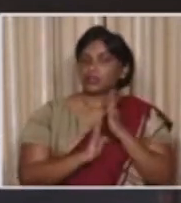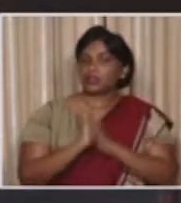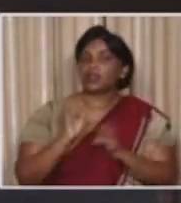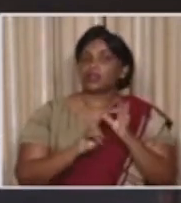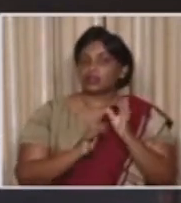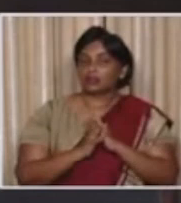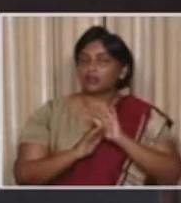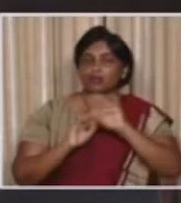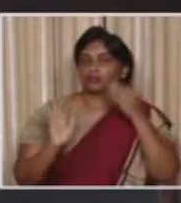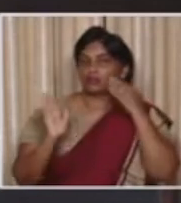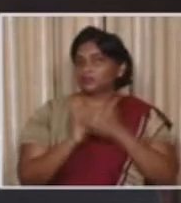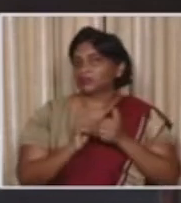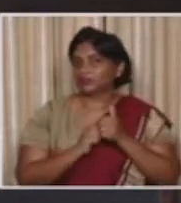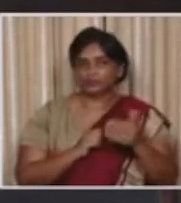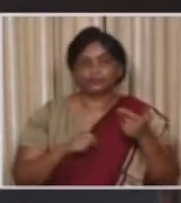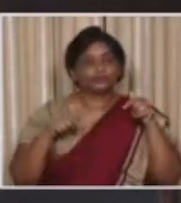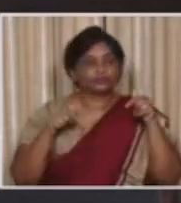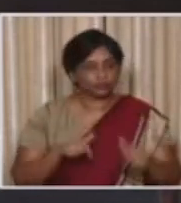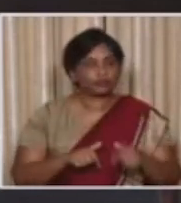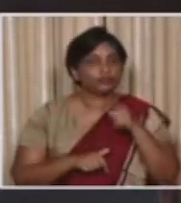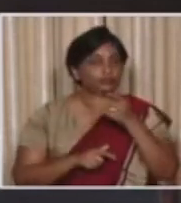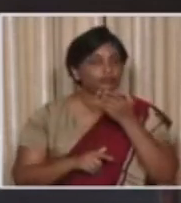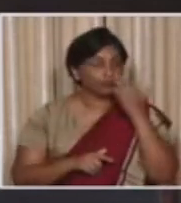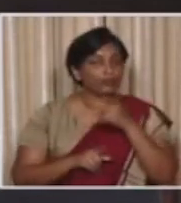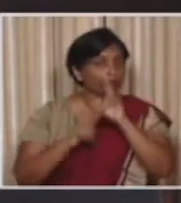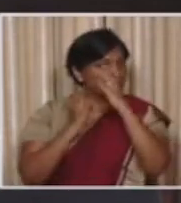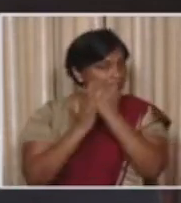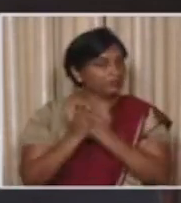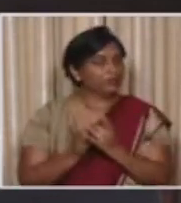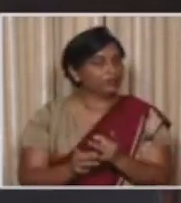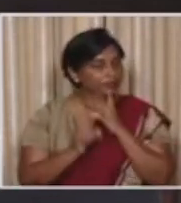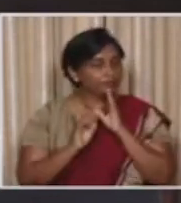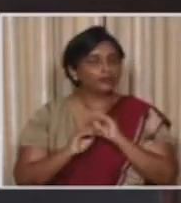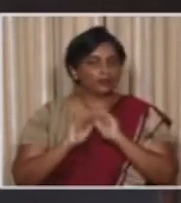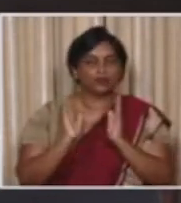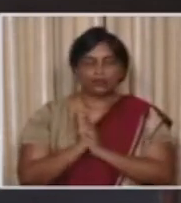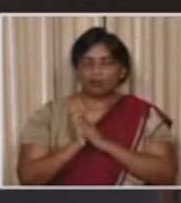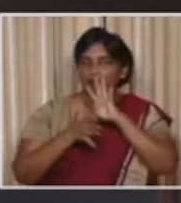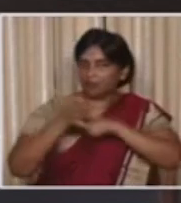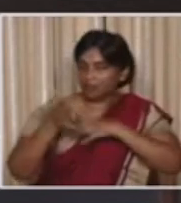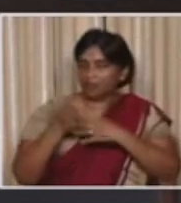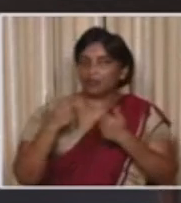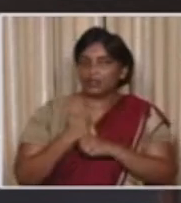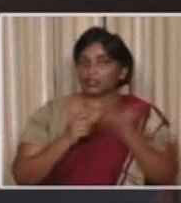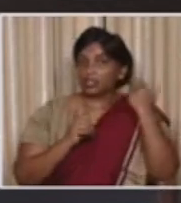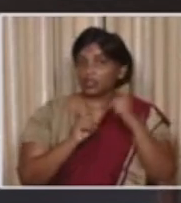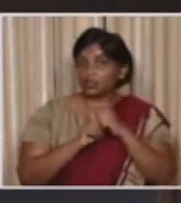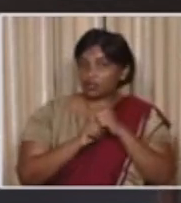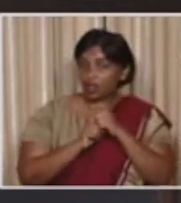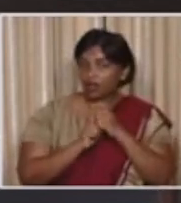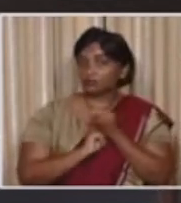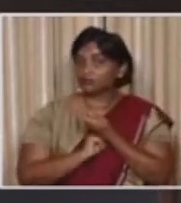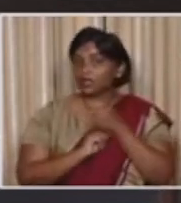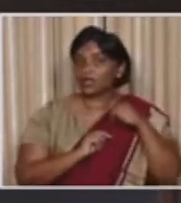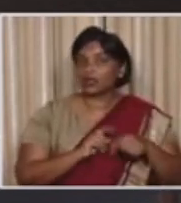ඇමතිවරු කවුරක්වත් මේක කරේ නැහැ. දැන් තමුන්නාසට පුළුවන් ඒ ලයිස්තුව මාර්ගෙන ඒව ඔක්කොම සකස් කළ තියෙන්නේ. එදා ඩොලරේ යගේට කීයද